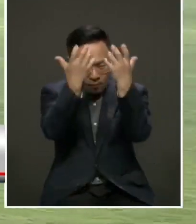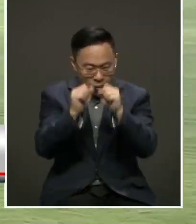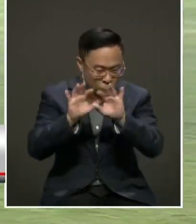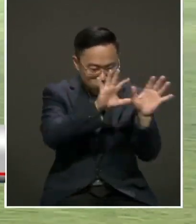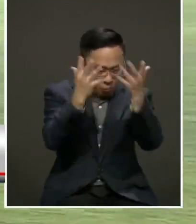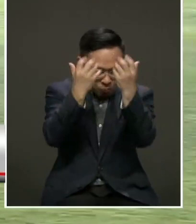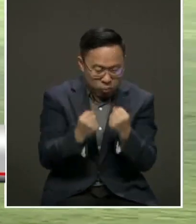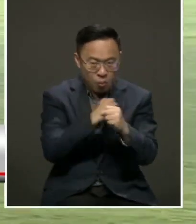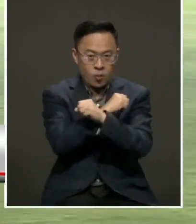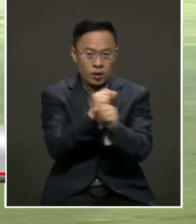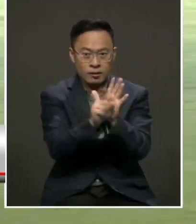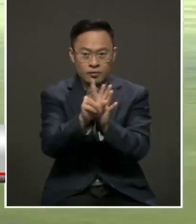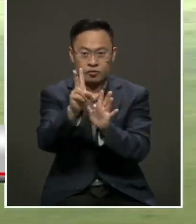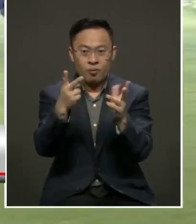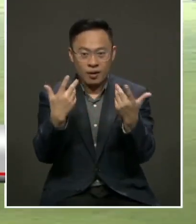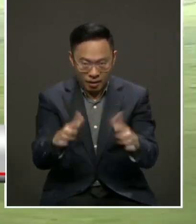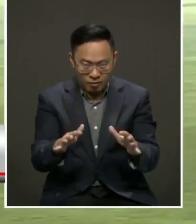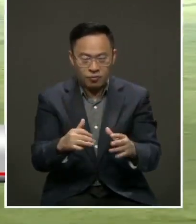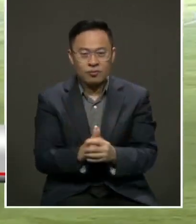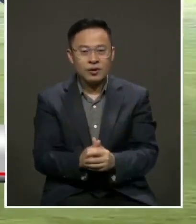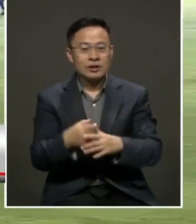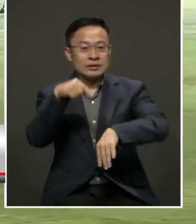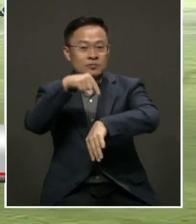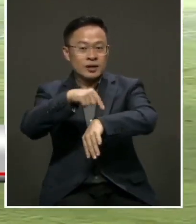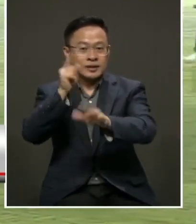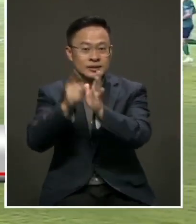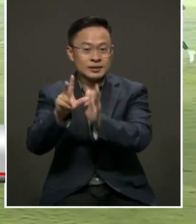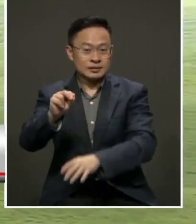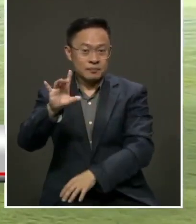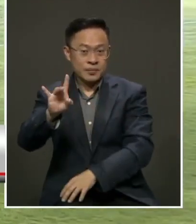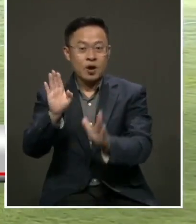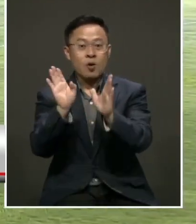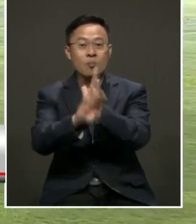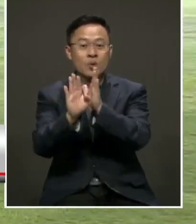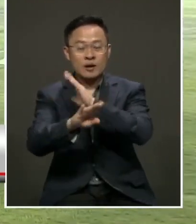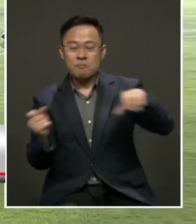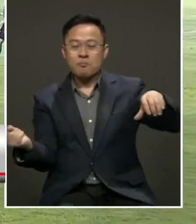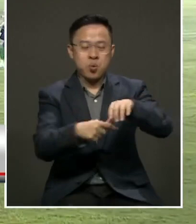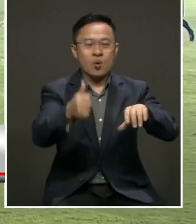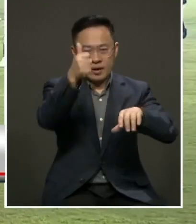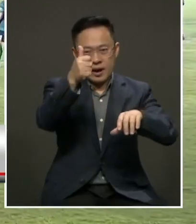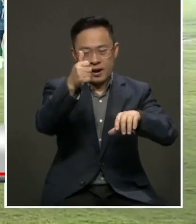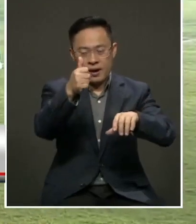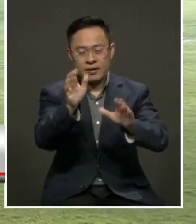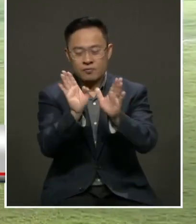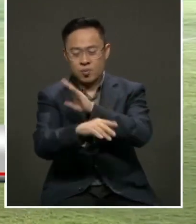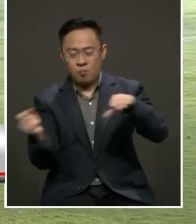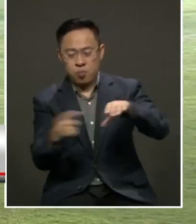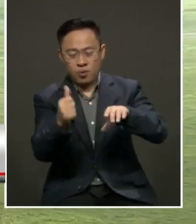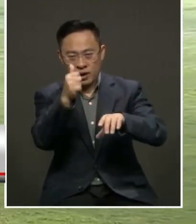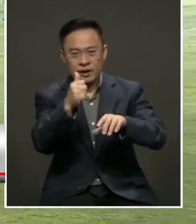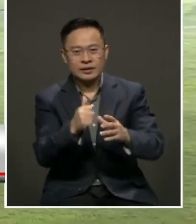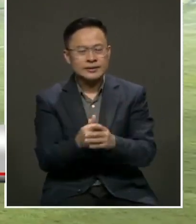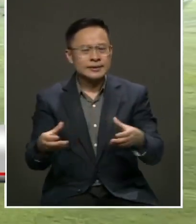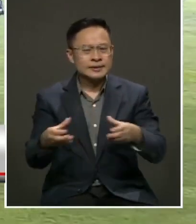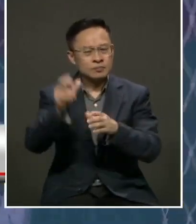าไว้ได้ค่ะแต่แล้วจากนั้นนาทีที่38ค่ะทีมเยือนมาได้ประตูขึ้นนำจากจังหวะนี้เลยค่ะเป็นจังหวะที่แนวรับลำปางในเคลียร์ไม่